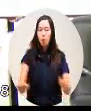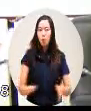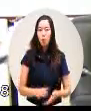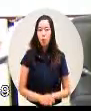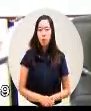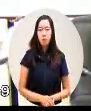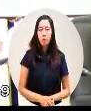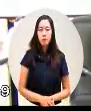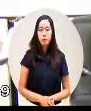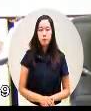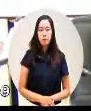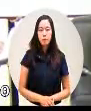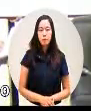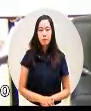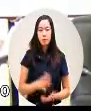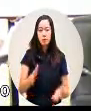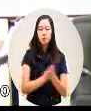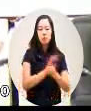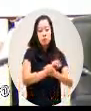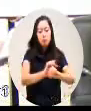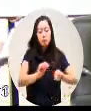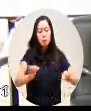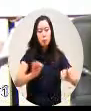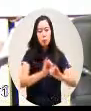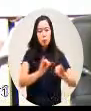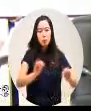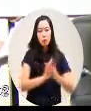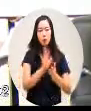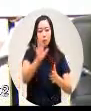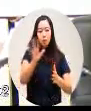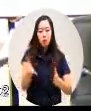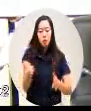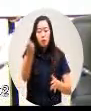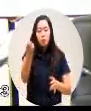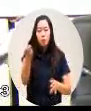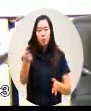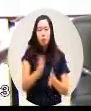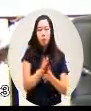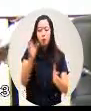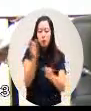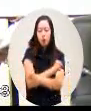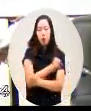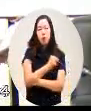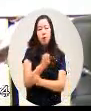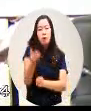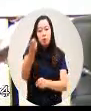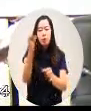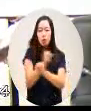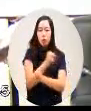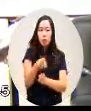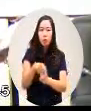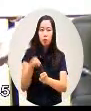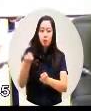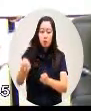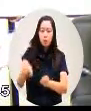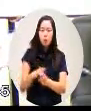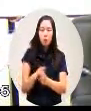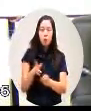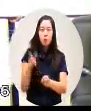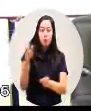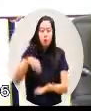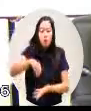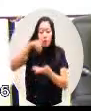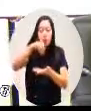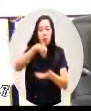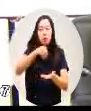作者哈，按、哦、因为土地上啊，所有权人啊，伊有损害，所以讲我嘛谈这个部分啦、啊、哈，希望讲